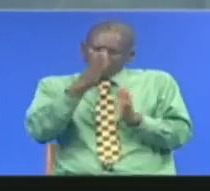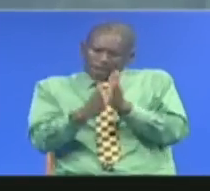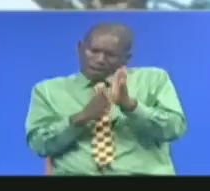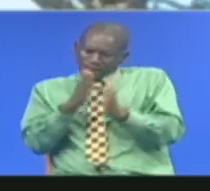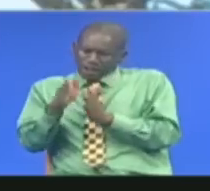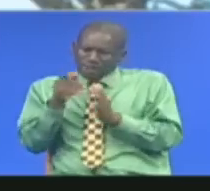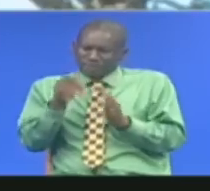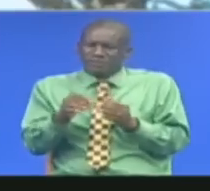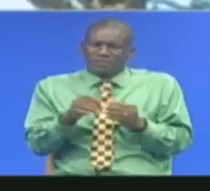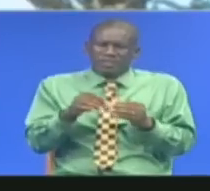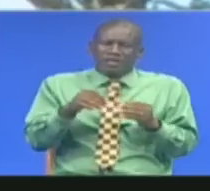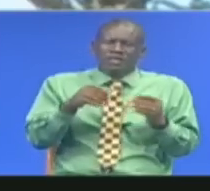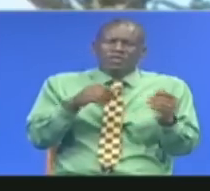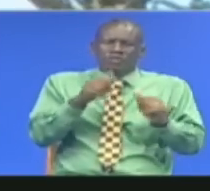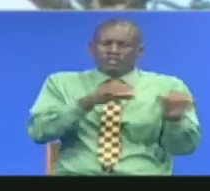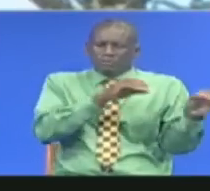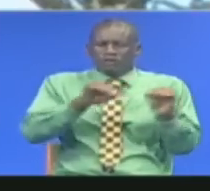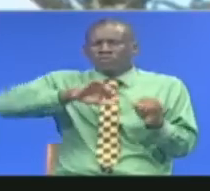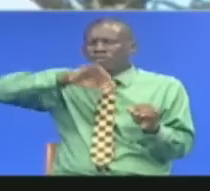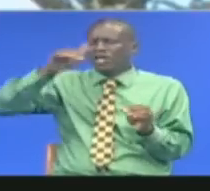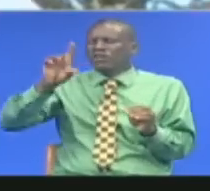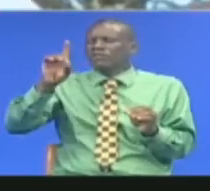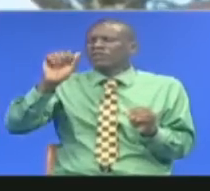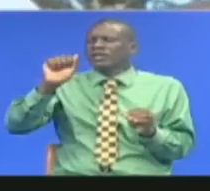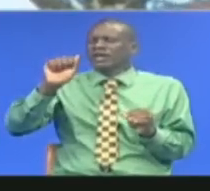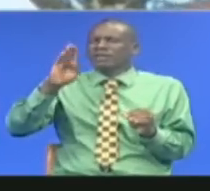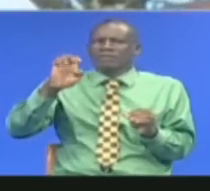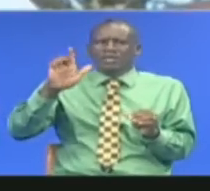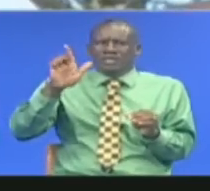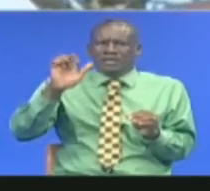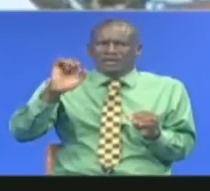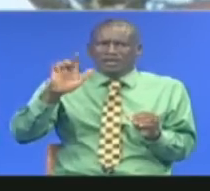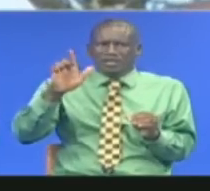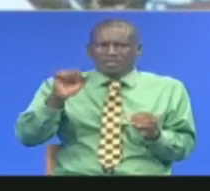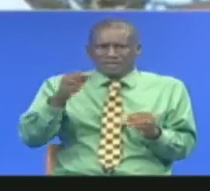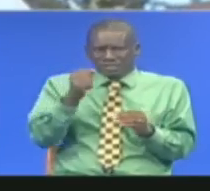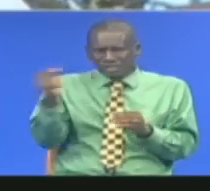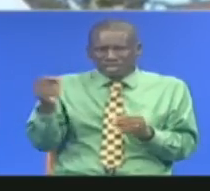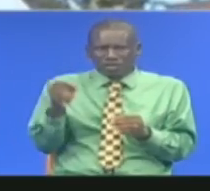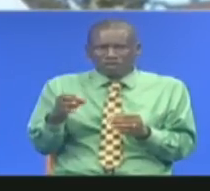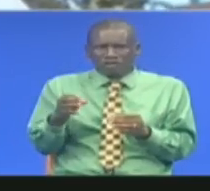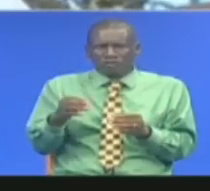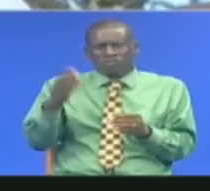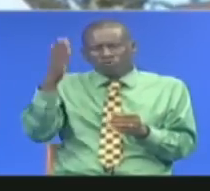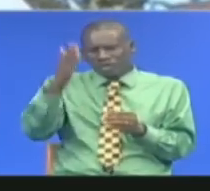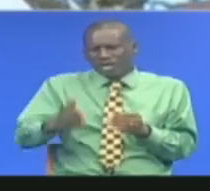Ngamilili hill. Upande huu ni wa kukata, upande huu ni wa kushika.